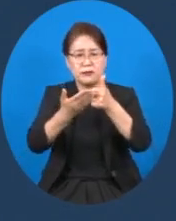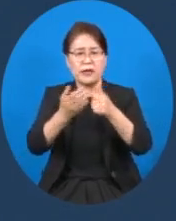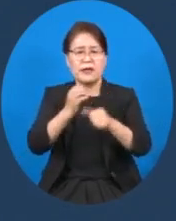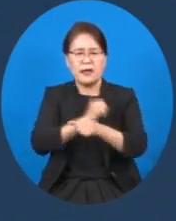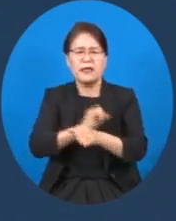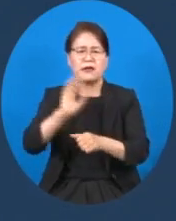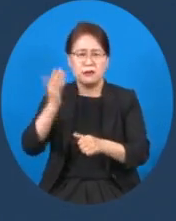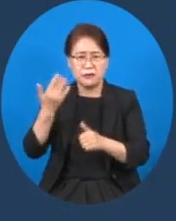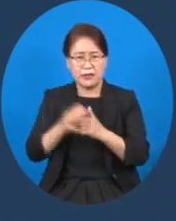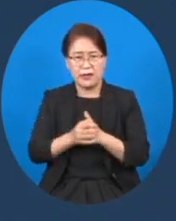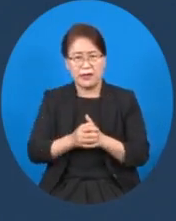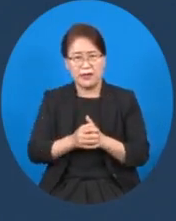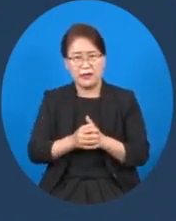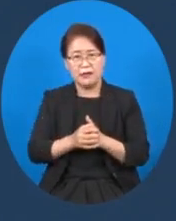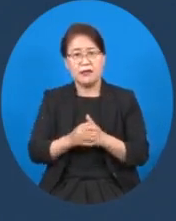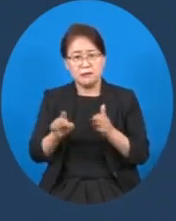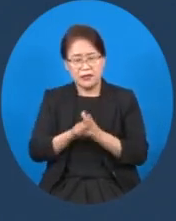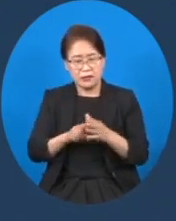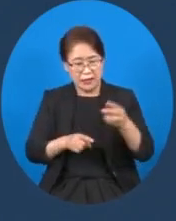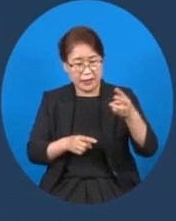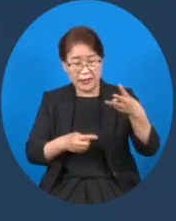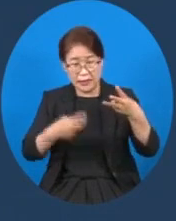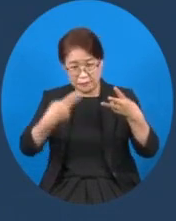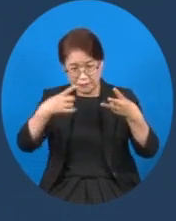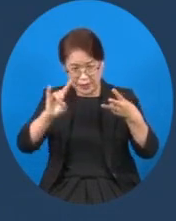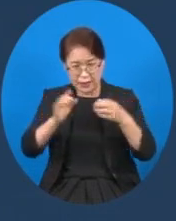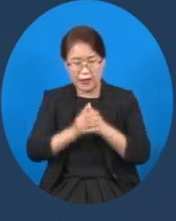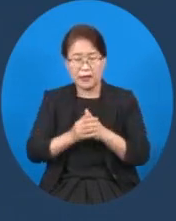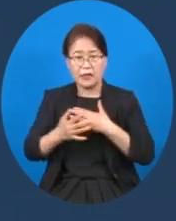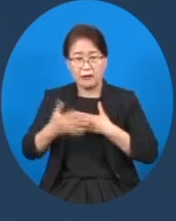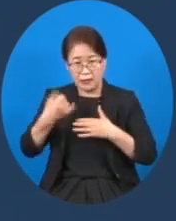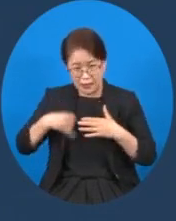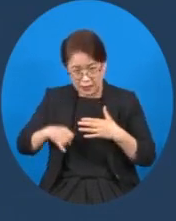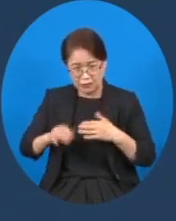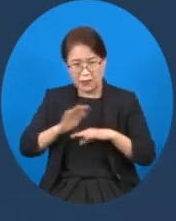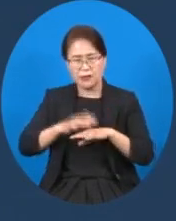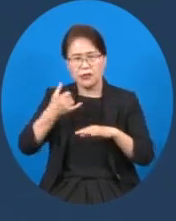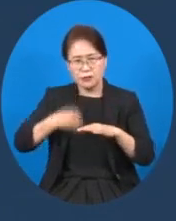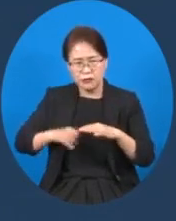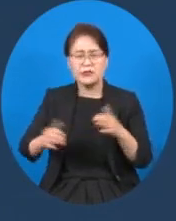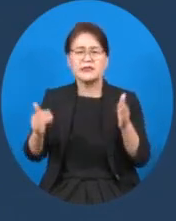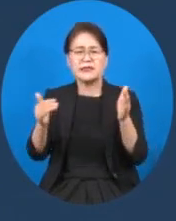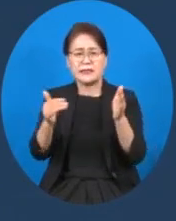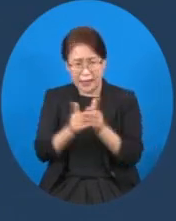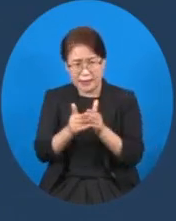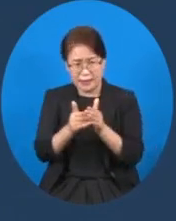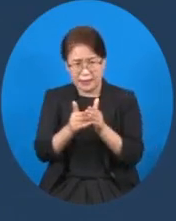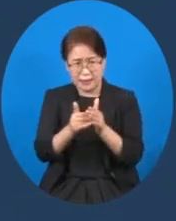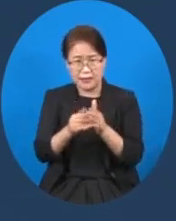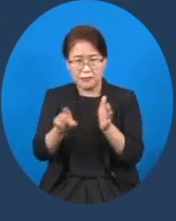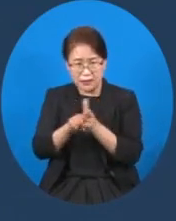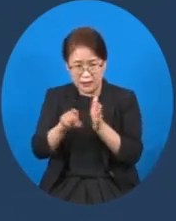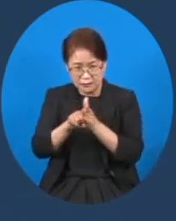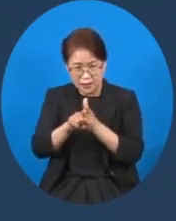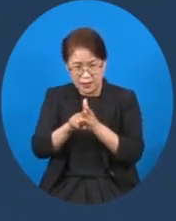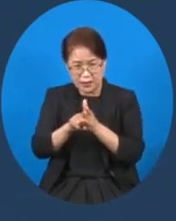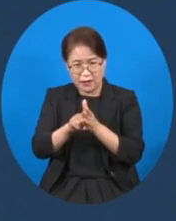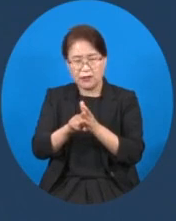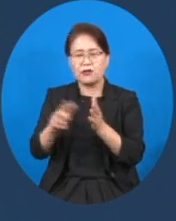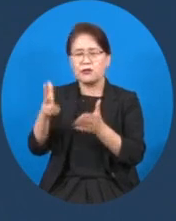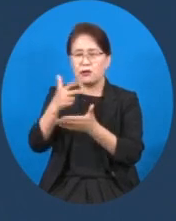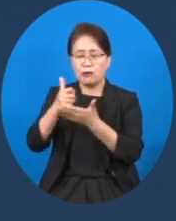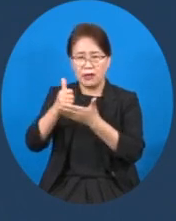그래서 우리의 믿음의 3대가 나와 내 자녀들과 우리의 손주들까지 믿음의 3대가